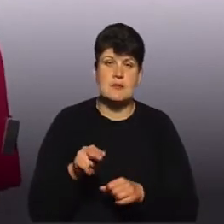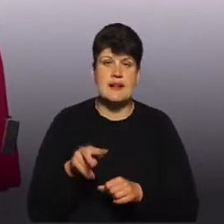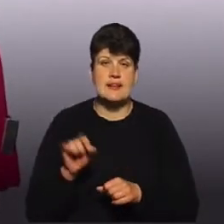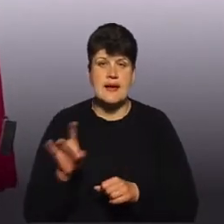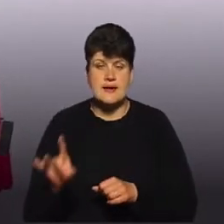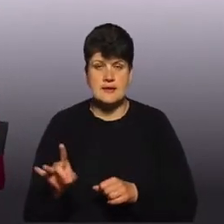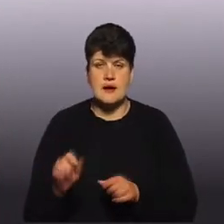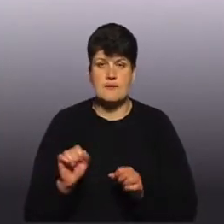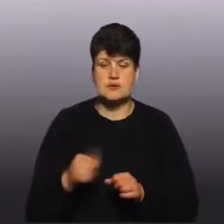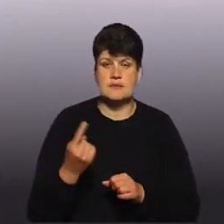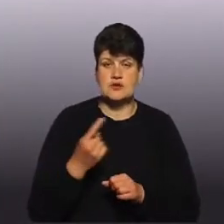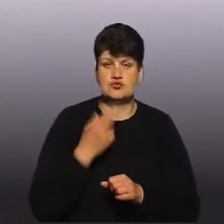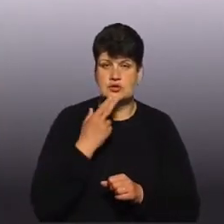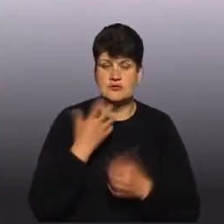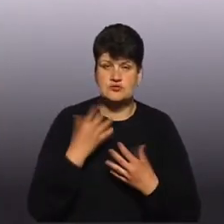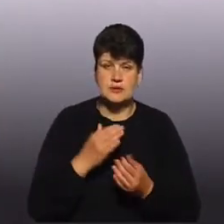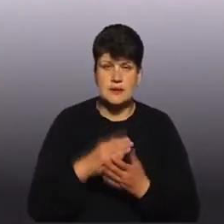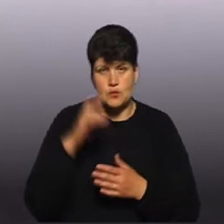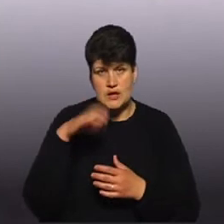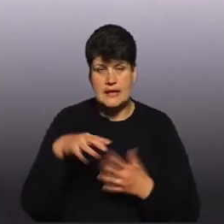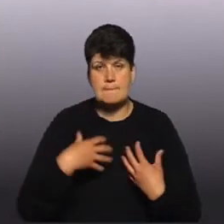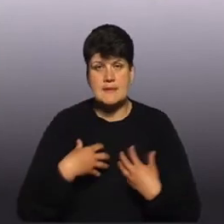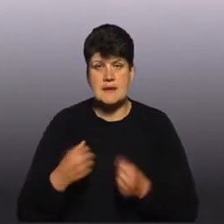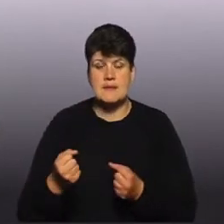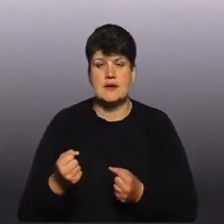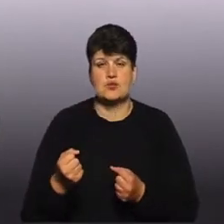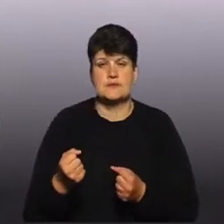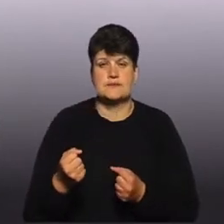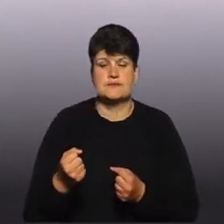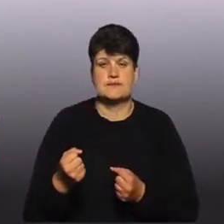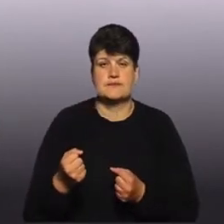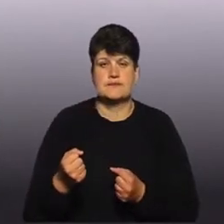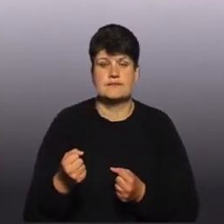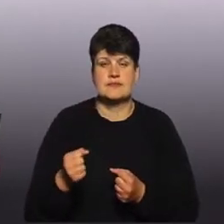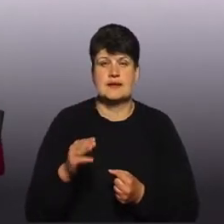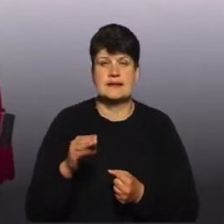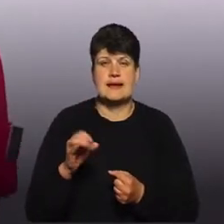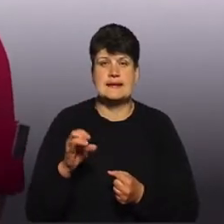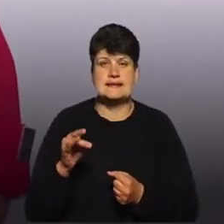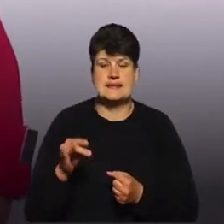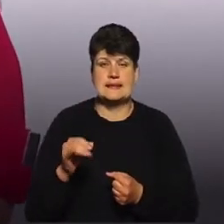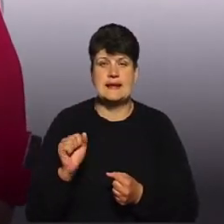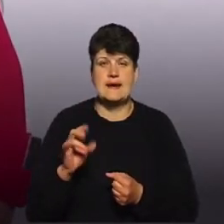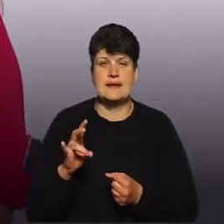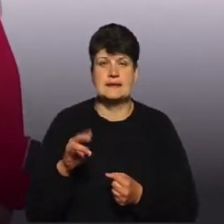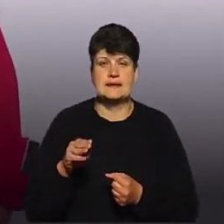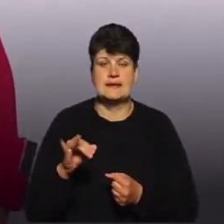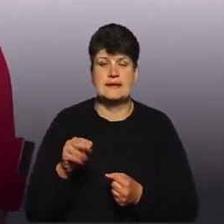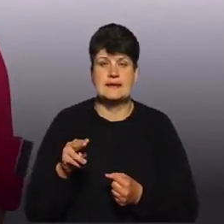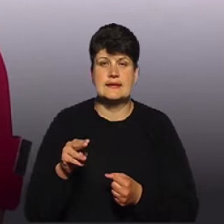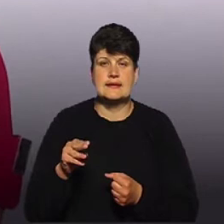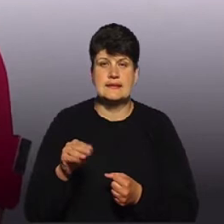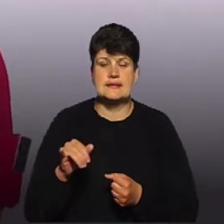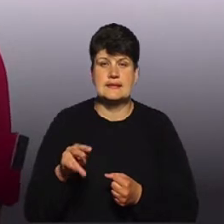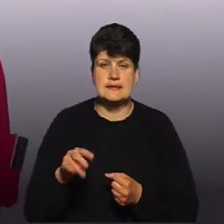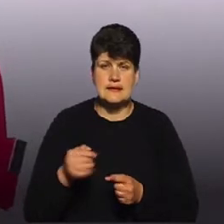ми маємо вже країни, які приймають негативні тести на антитіла. Звичайно, для подорожуючих це великий плюс, тому